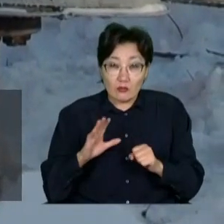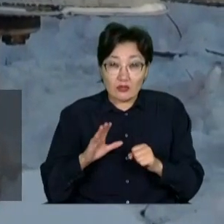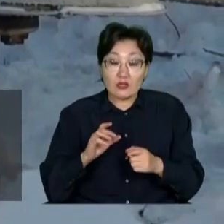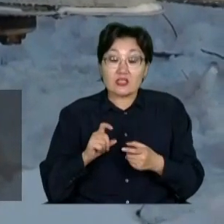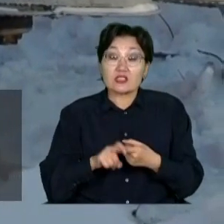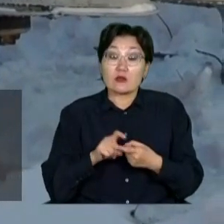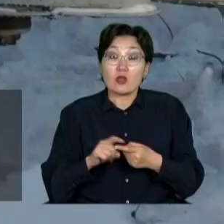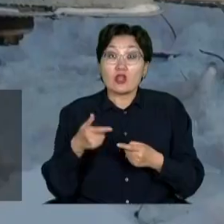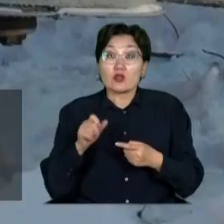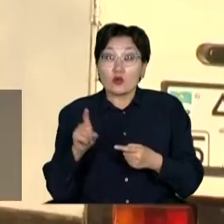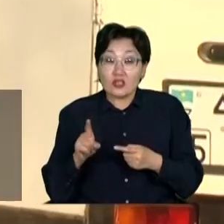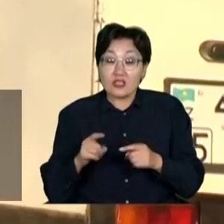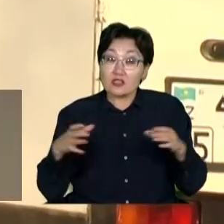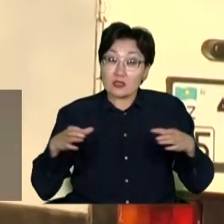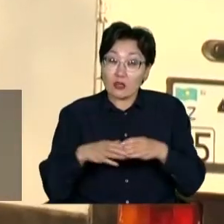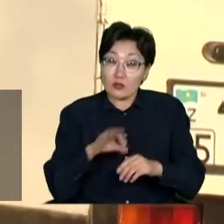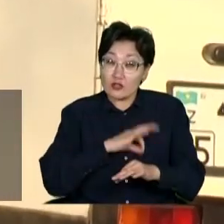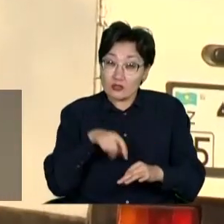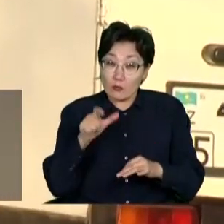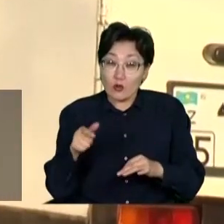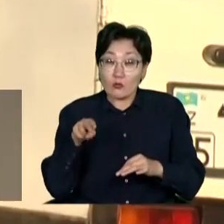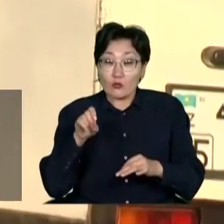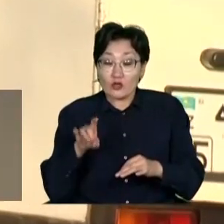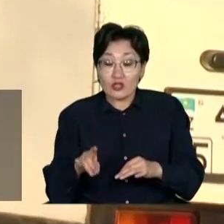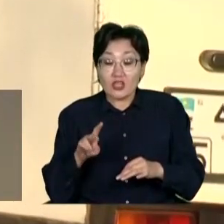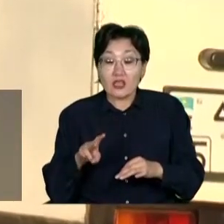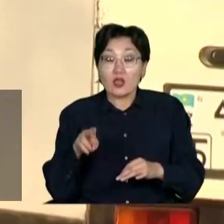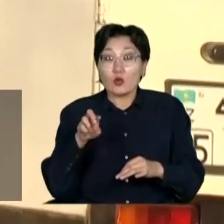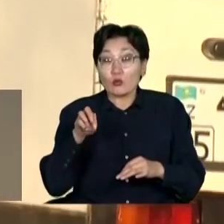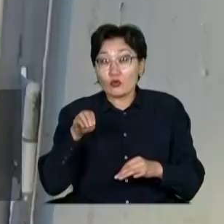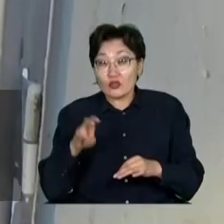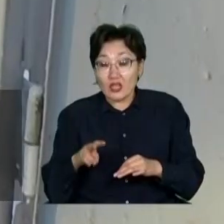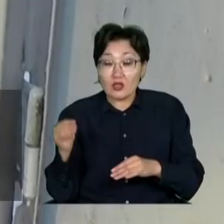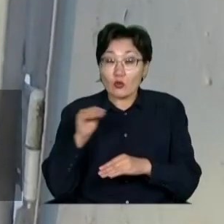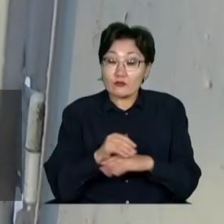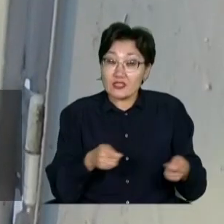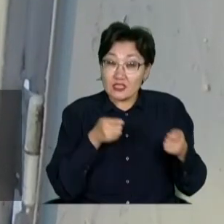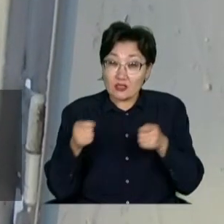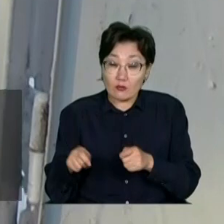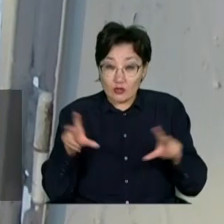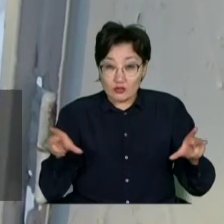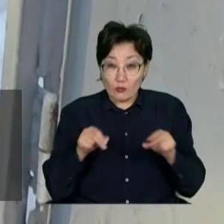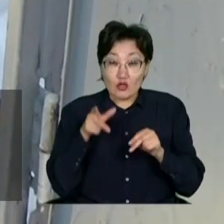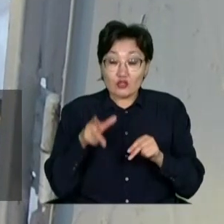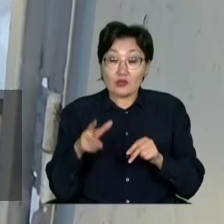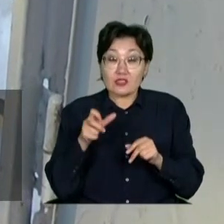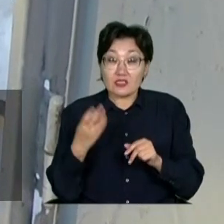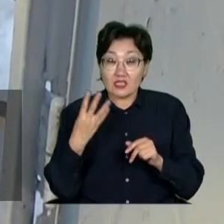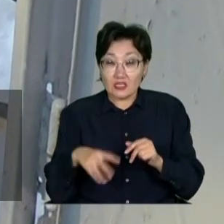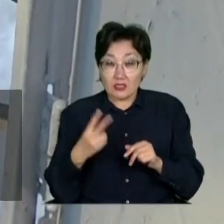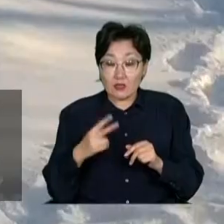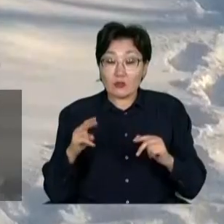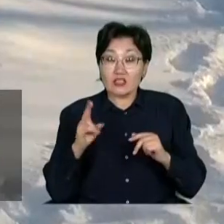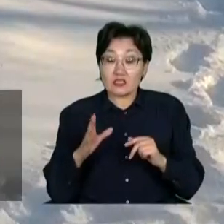отыр. Горгаз компаниясы тұтынушыларға пропан бутан қоспасын жеткіземіз деп сендірді. Ал әзірше 3342